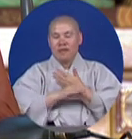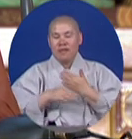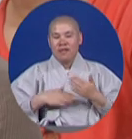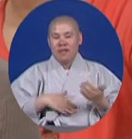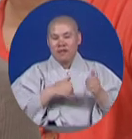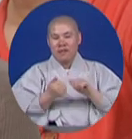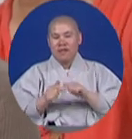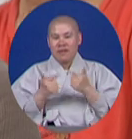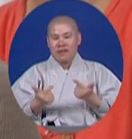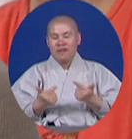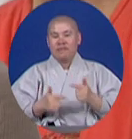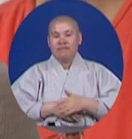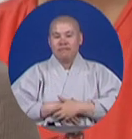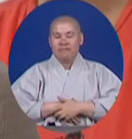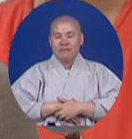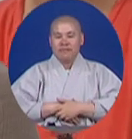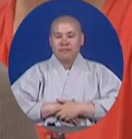거예요.